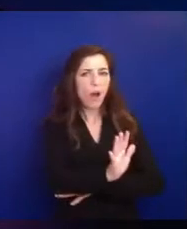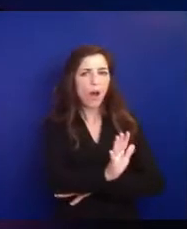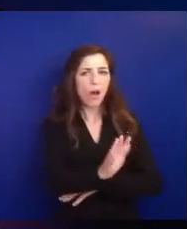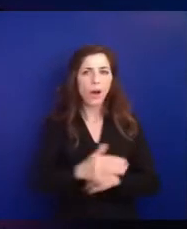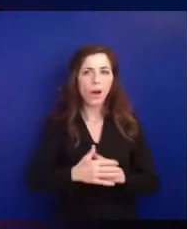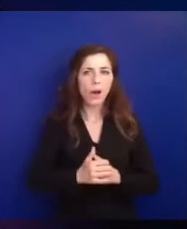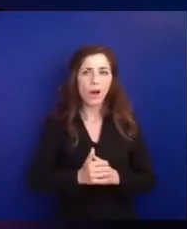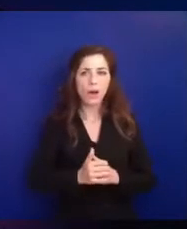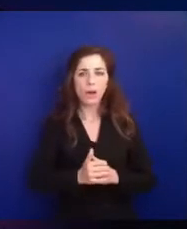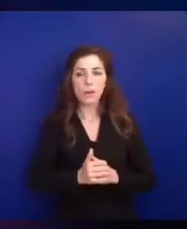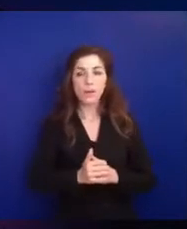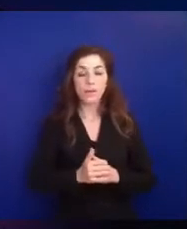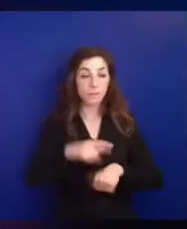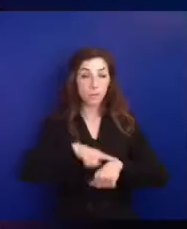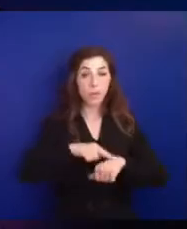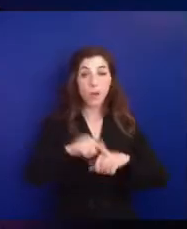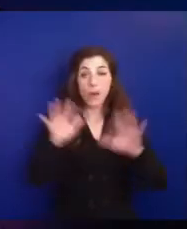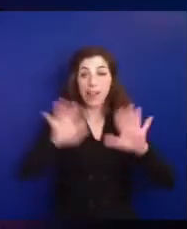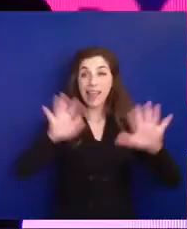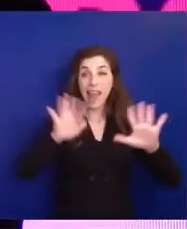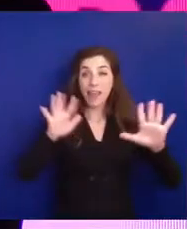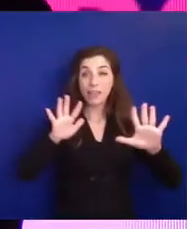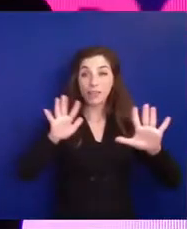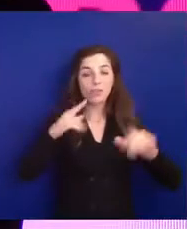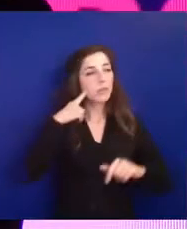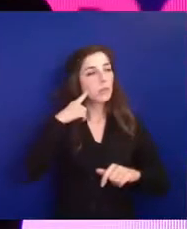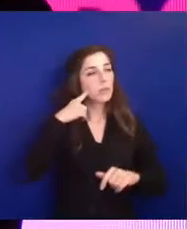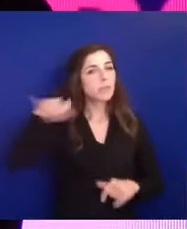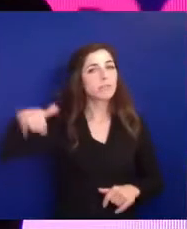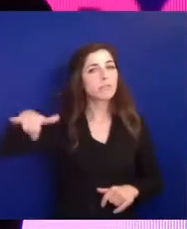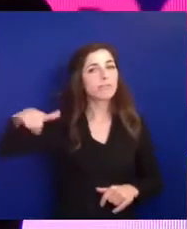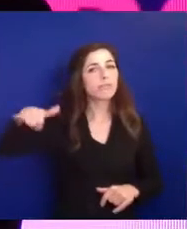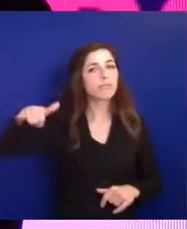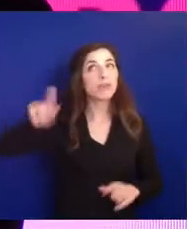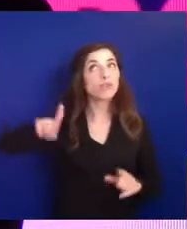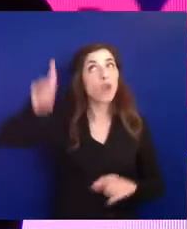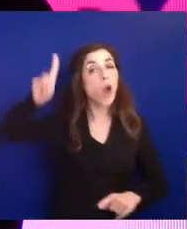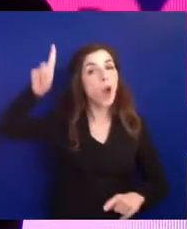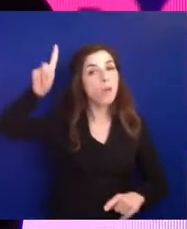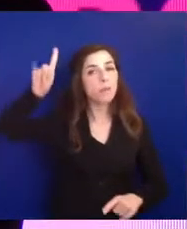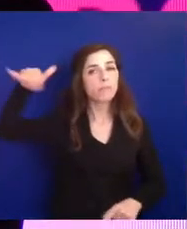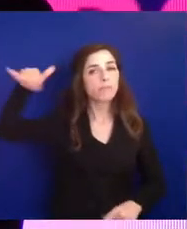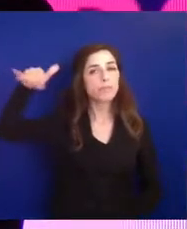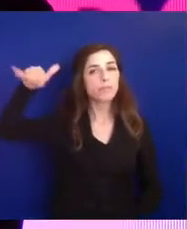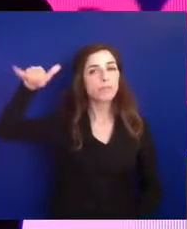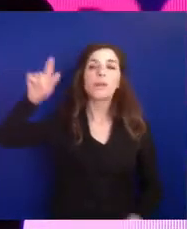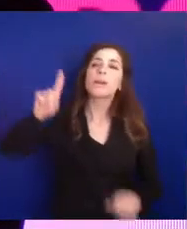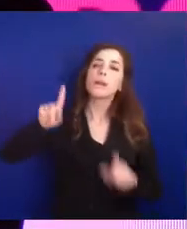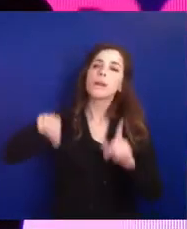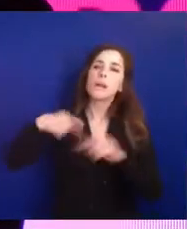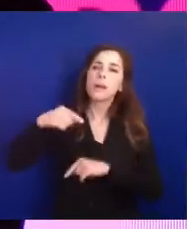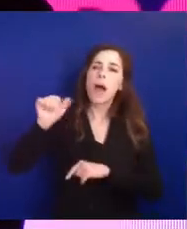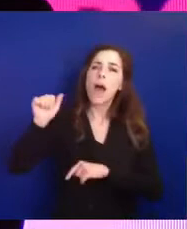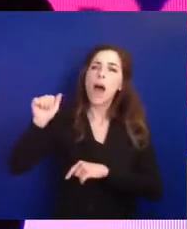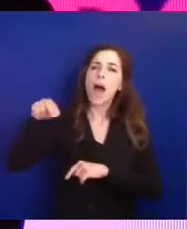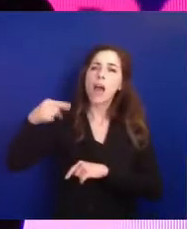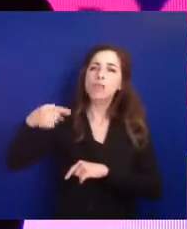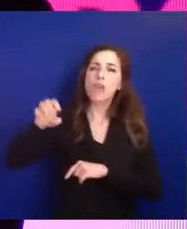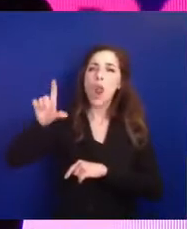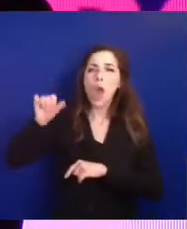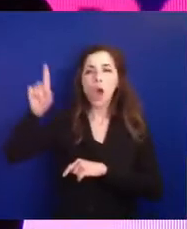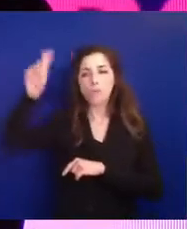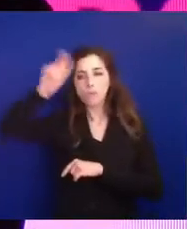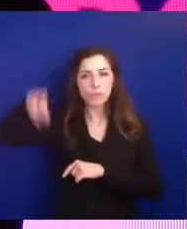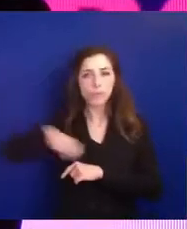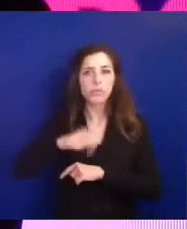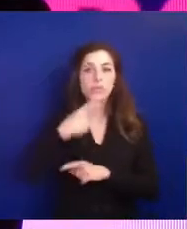verso le 10 senti lo squillo del telefono caro al piano di sopra poco dopo scese giù angelo che era andato a rispondere insegnerà jack che sarebbe